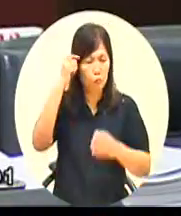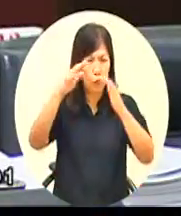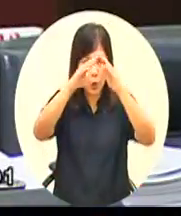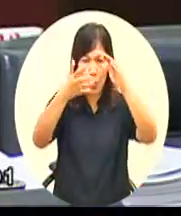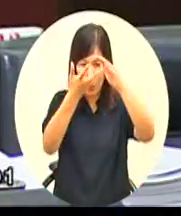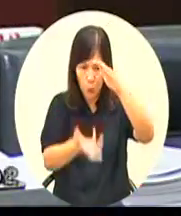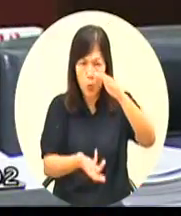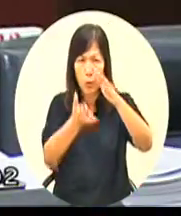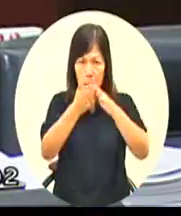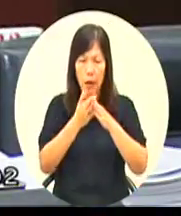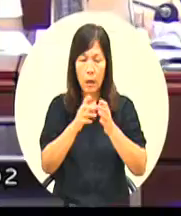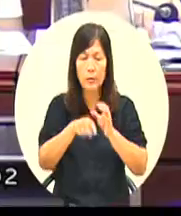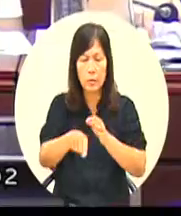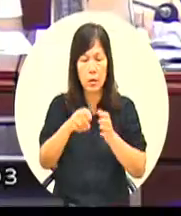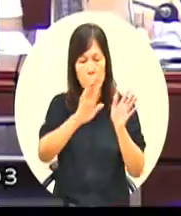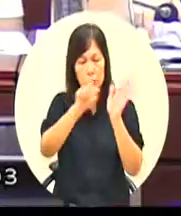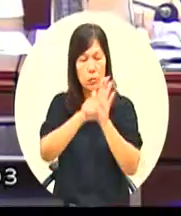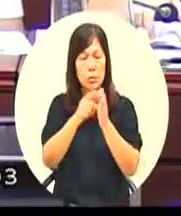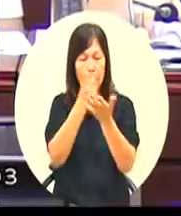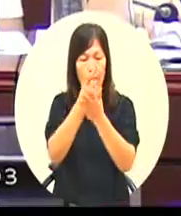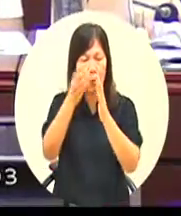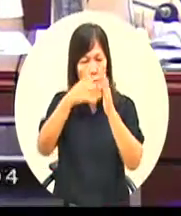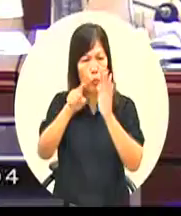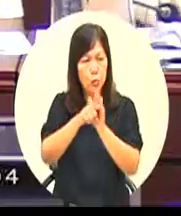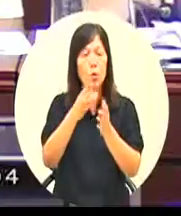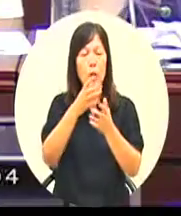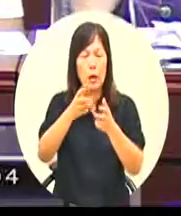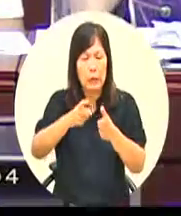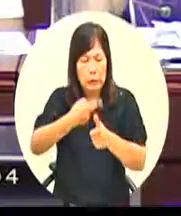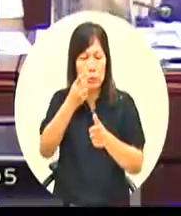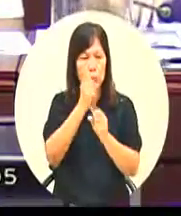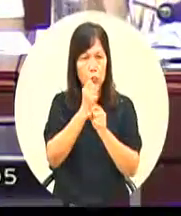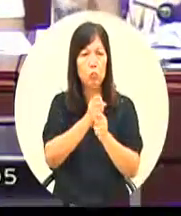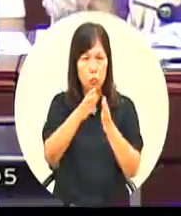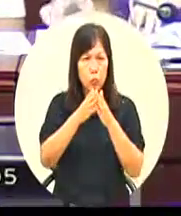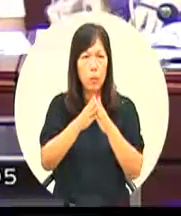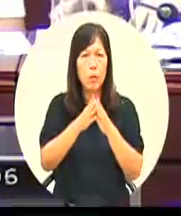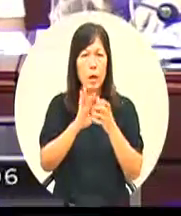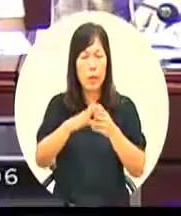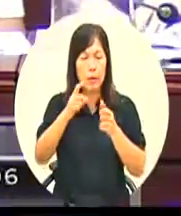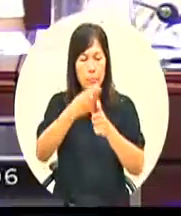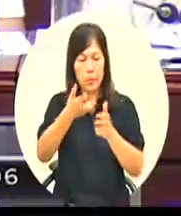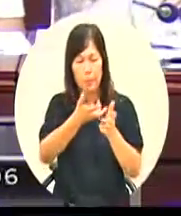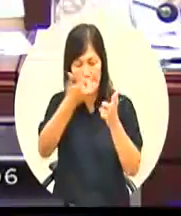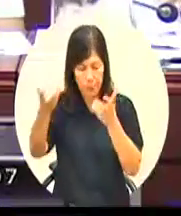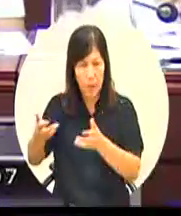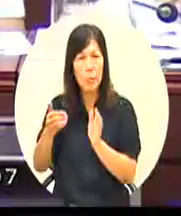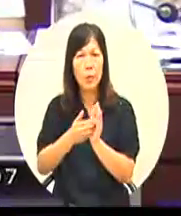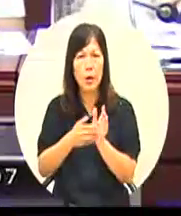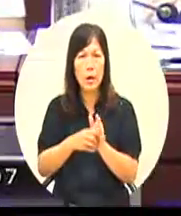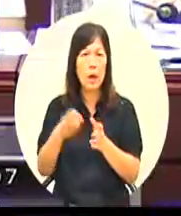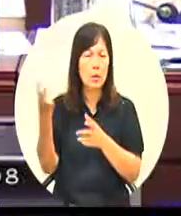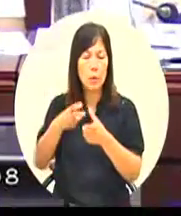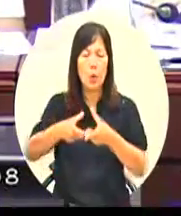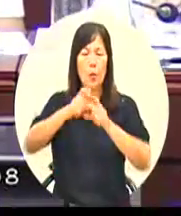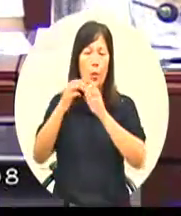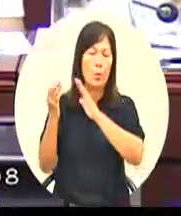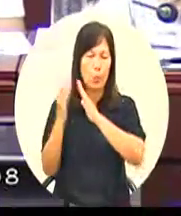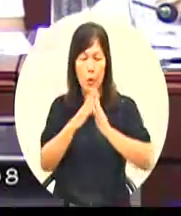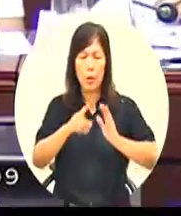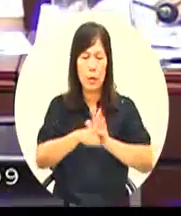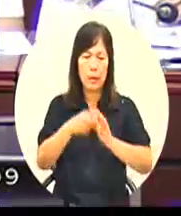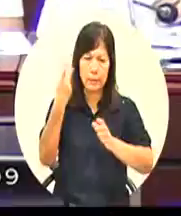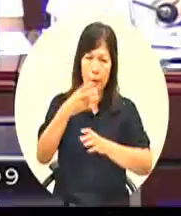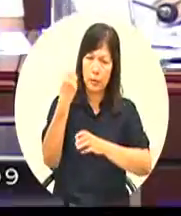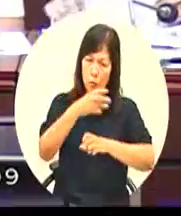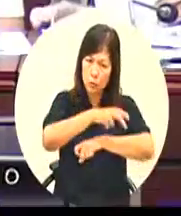其实说老实话，这种情况学校当然要先优先处理，有安全的部分他都先要移走，然后你要将来复原要重新设计，那就是有规